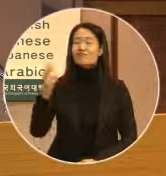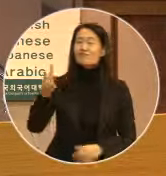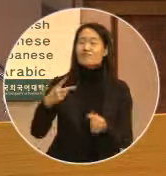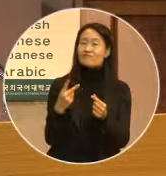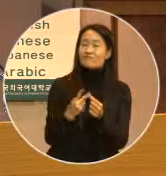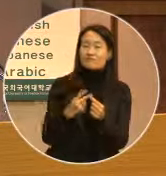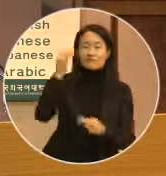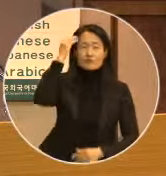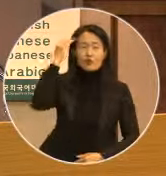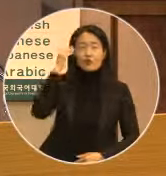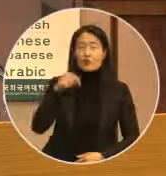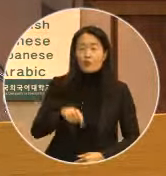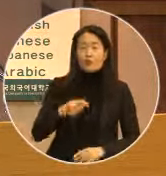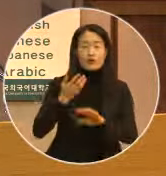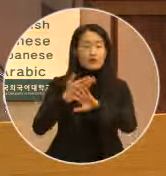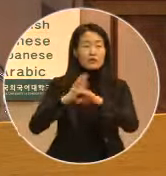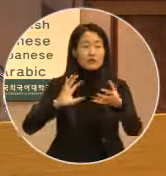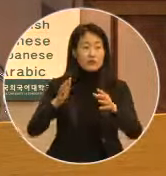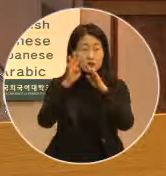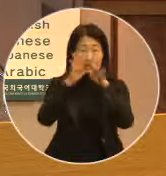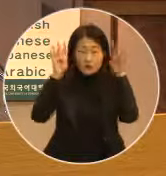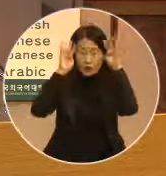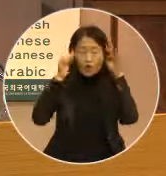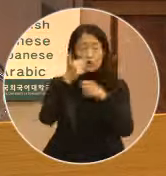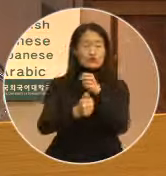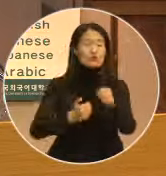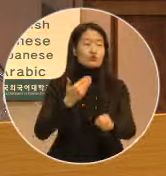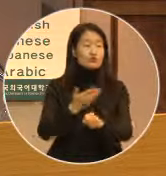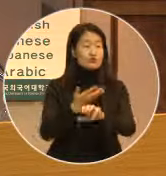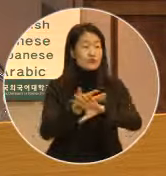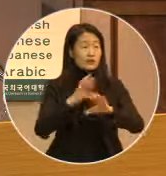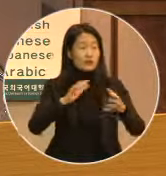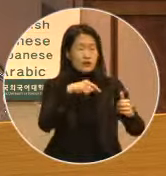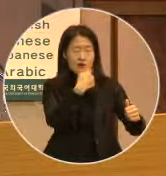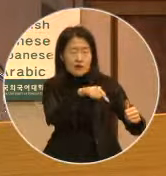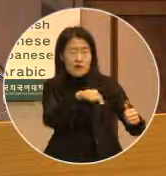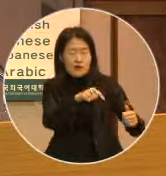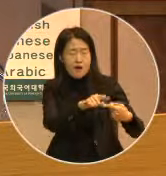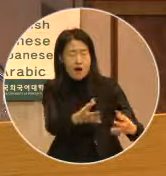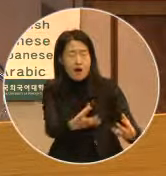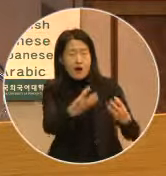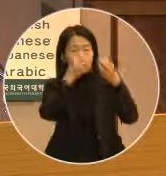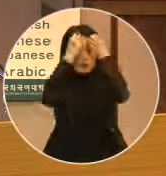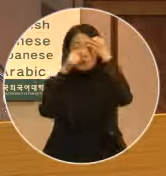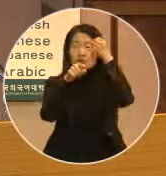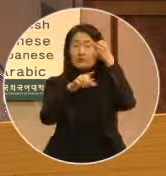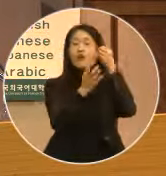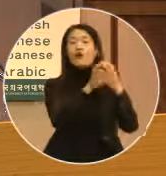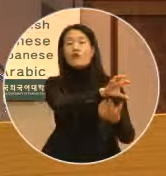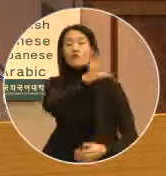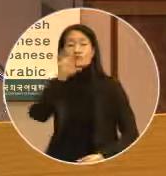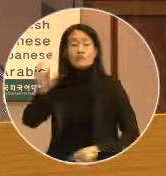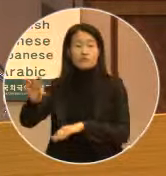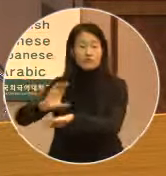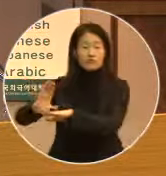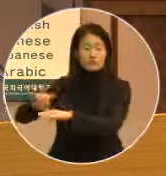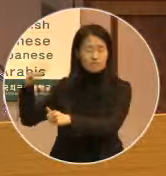둘째, 한국외대 59년 전통의 외국어 교육 노하우 그것을 온라인상에